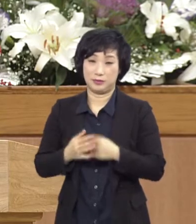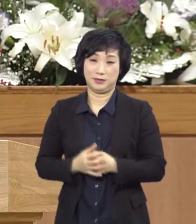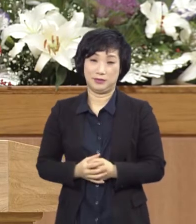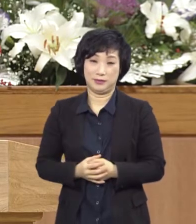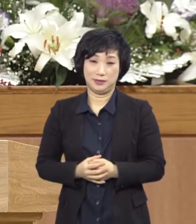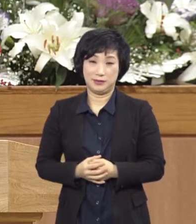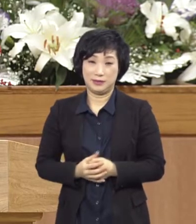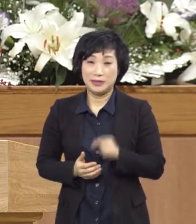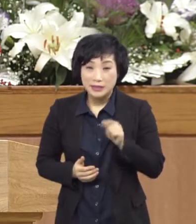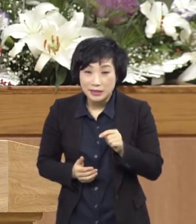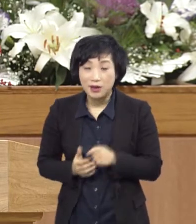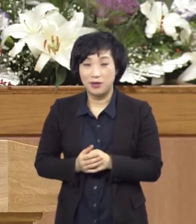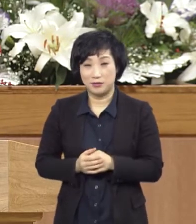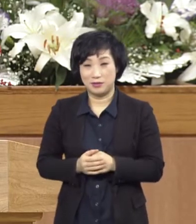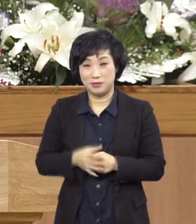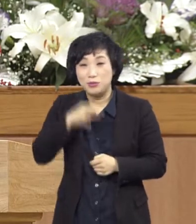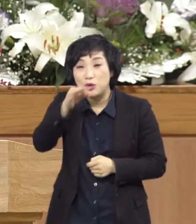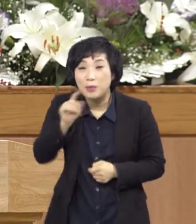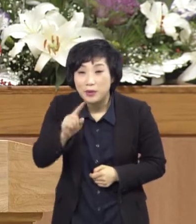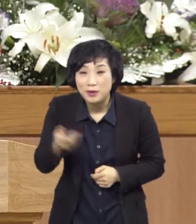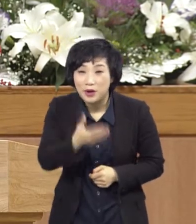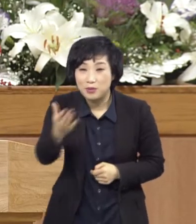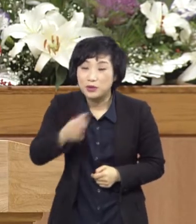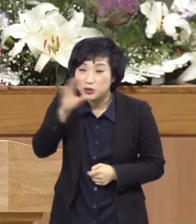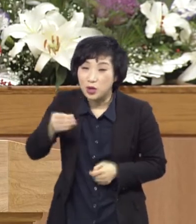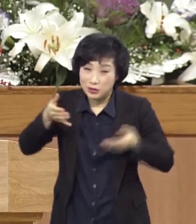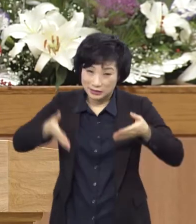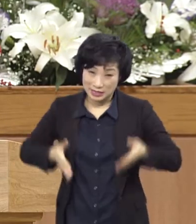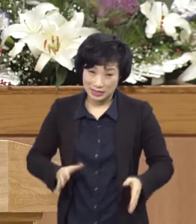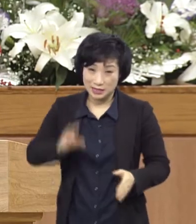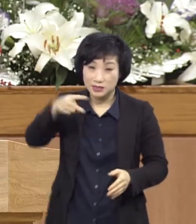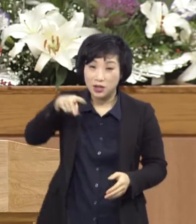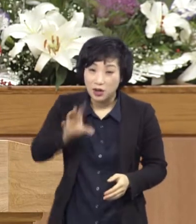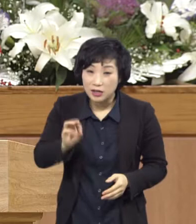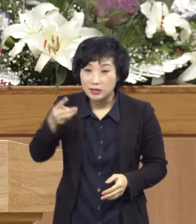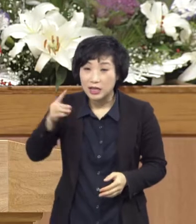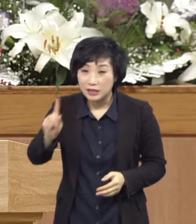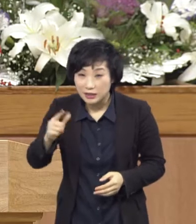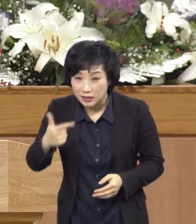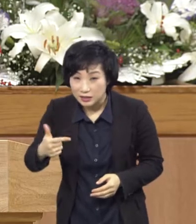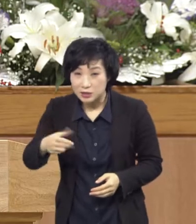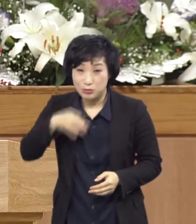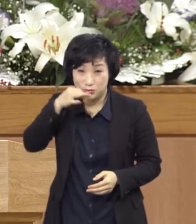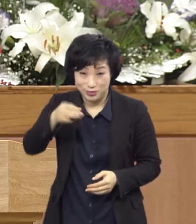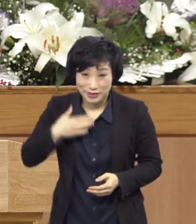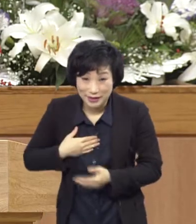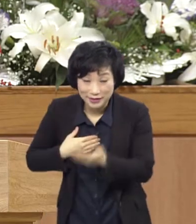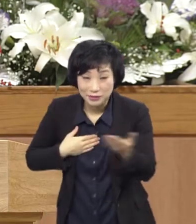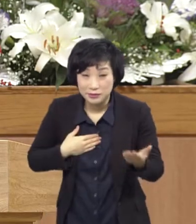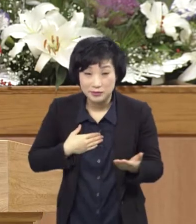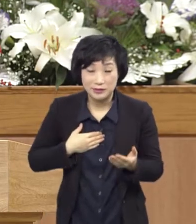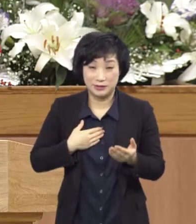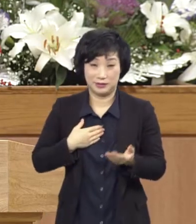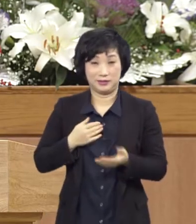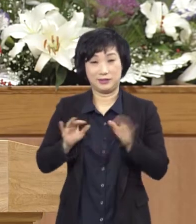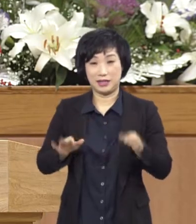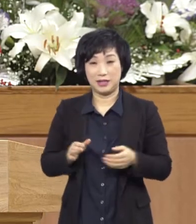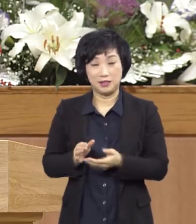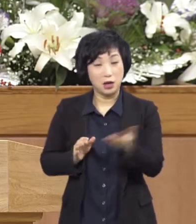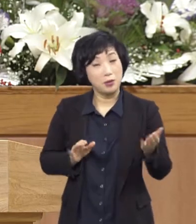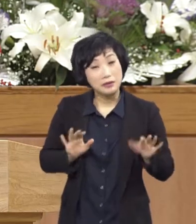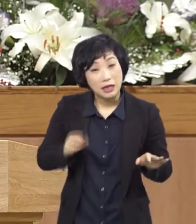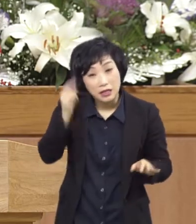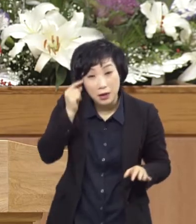오셨다는 것, 그걸 성탄이라고 합니다. 사랑하는 여러분, 십자가를